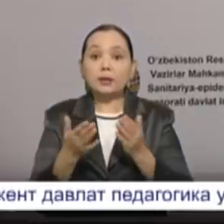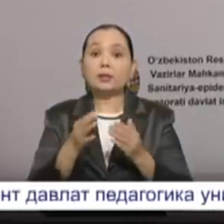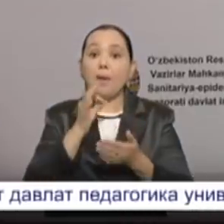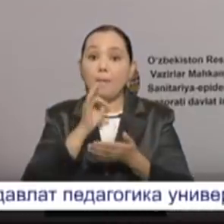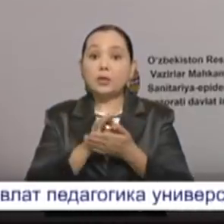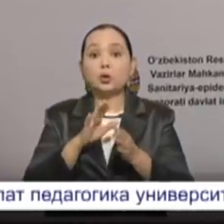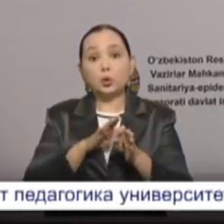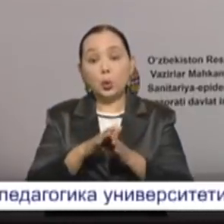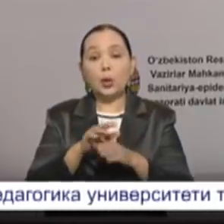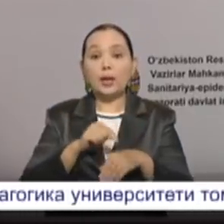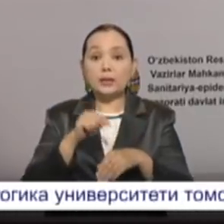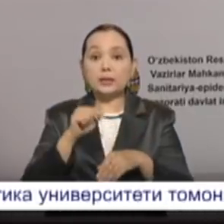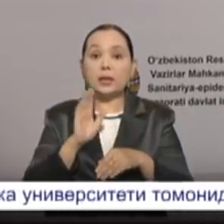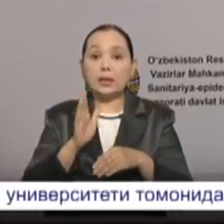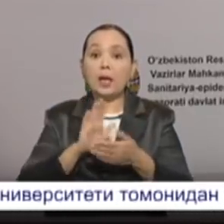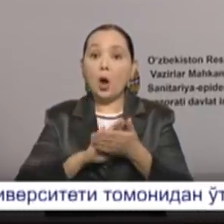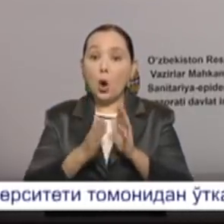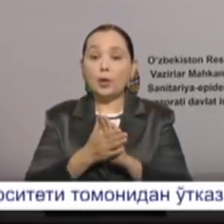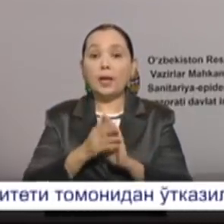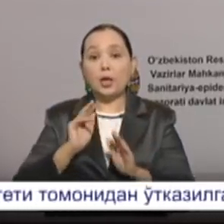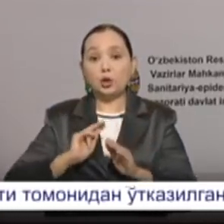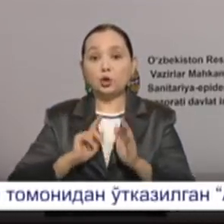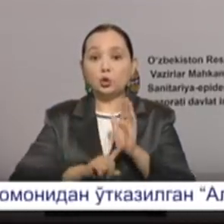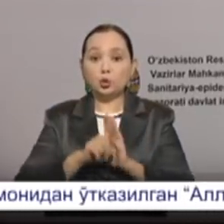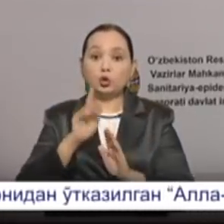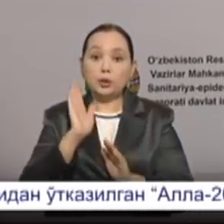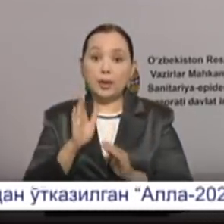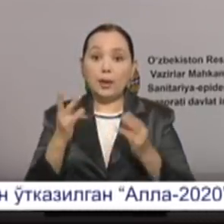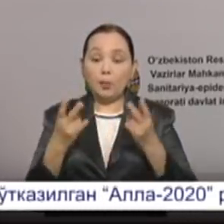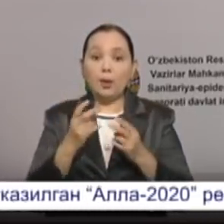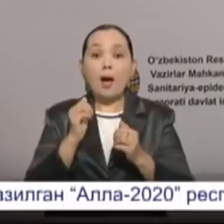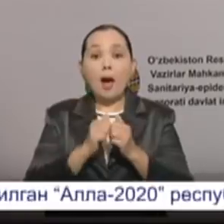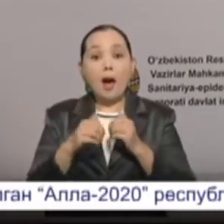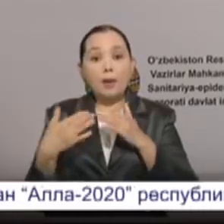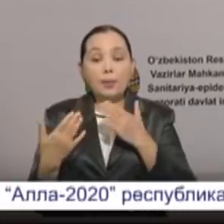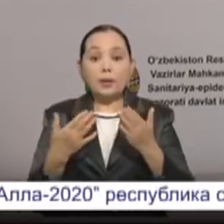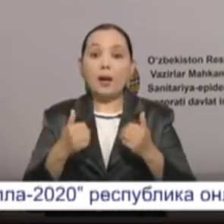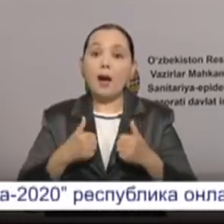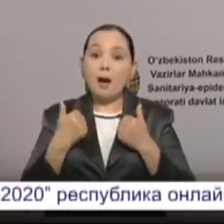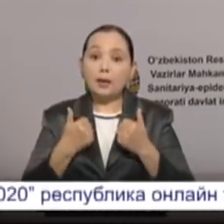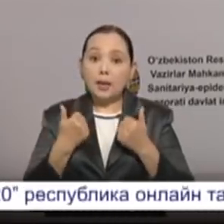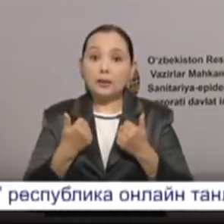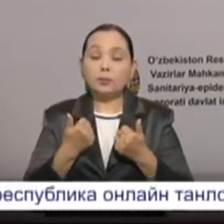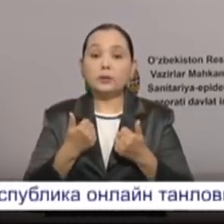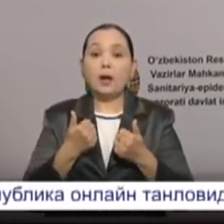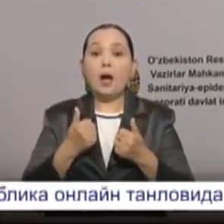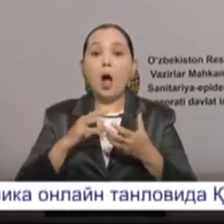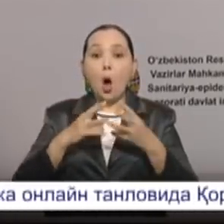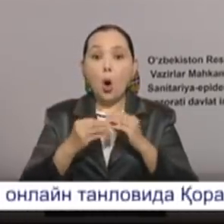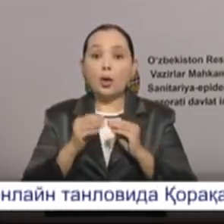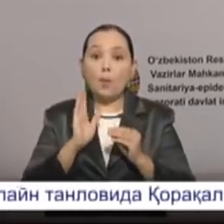mas'uliyatni to'liq his qilgan holda ish tutishingiz kerak bo'ladi. Har birimizning harakatimiz axir